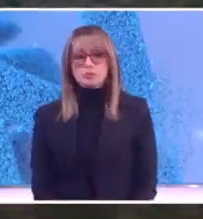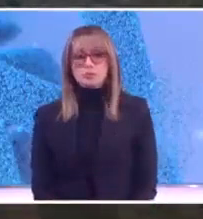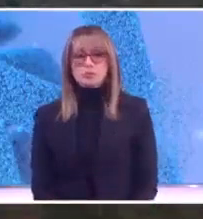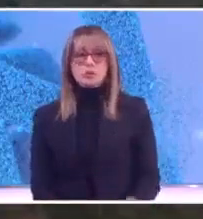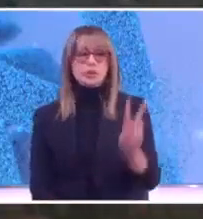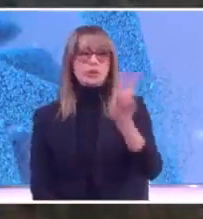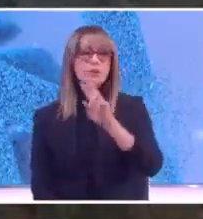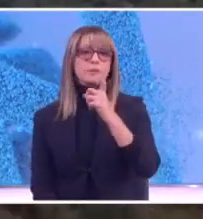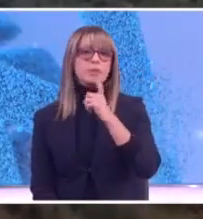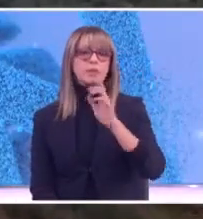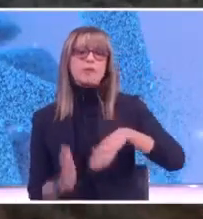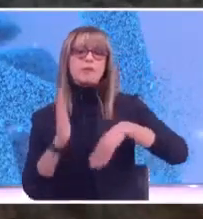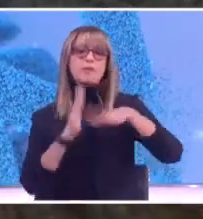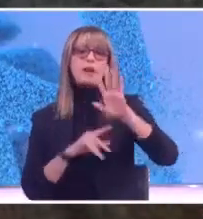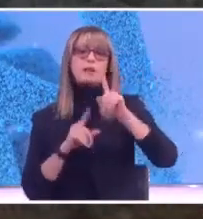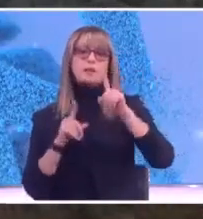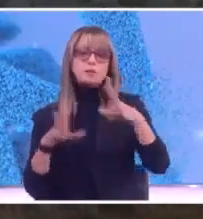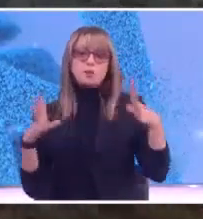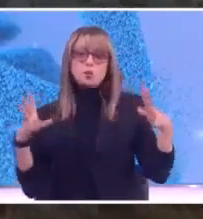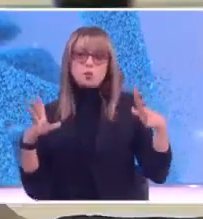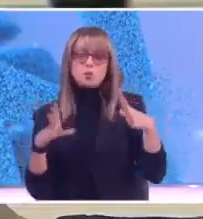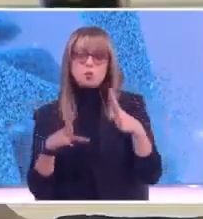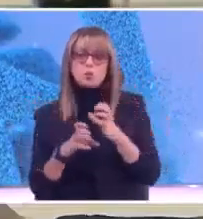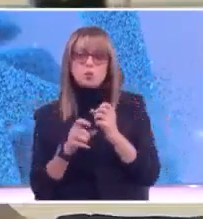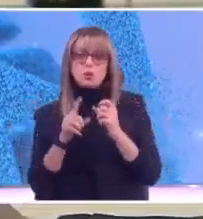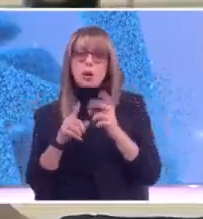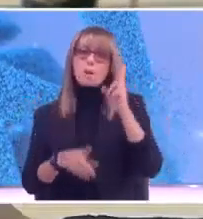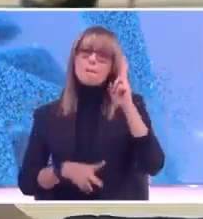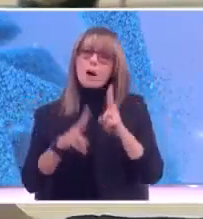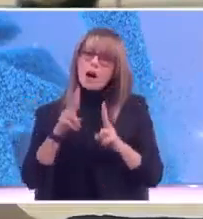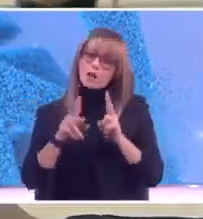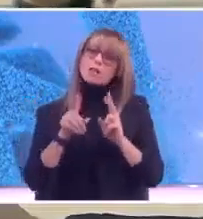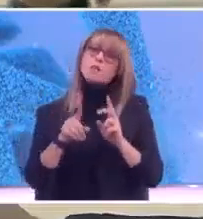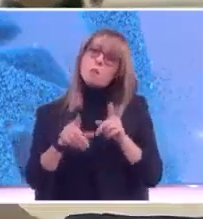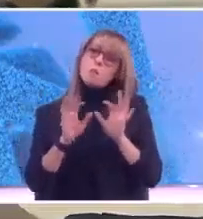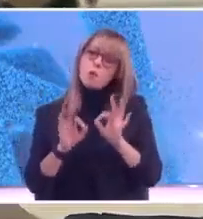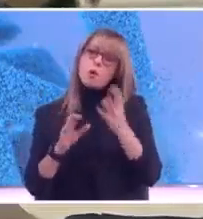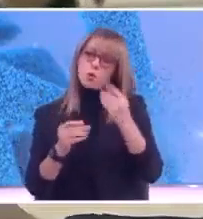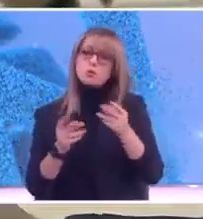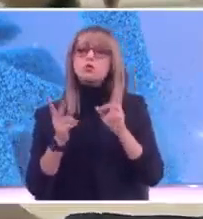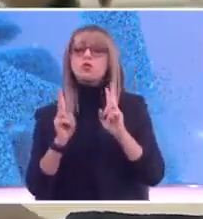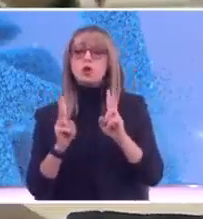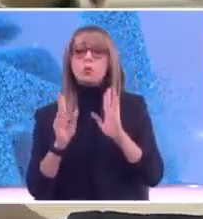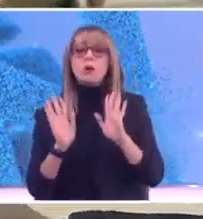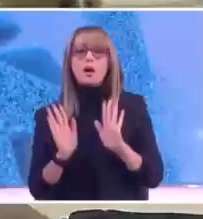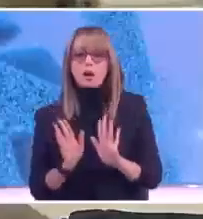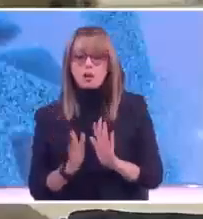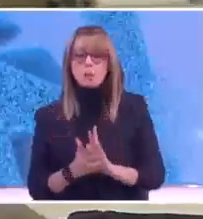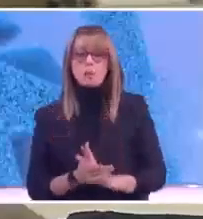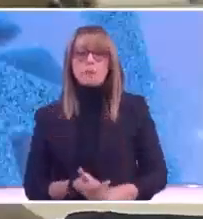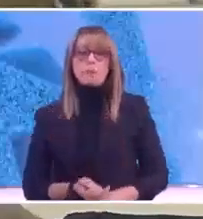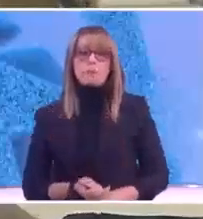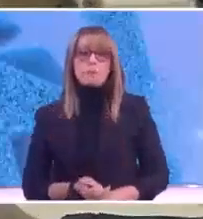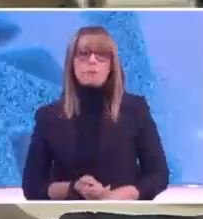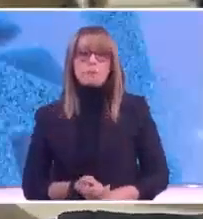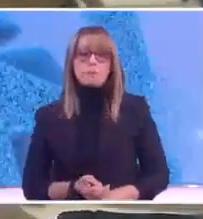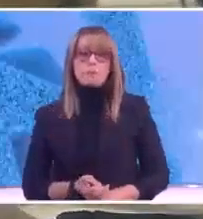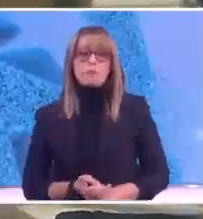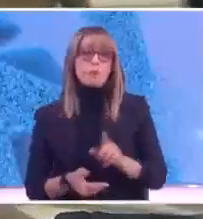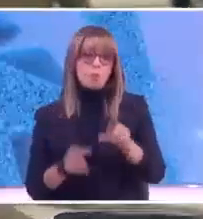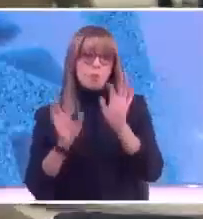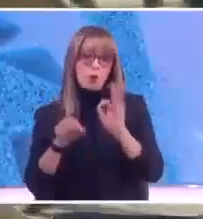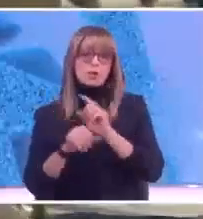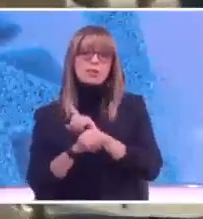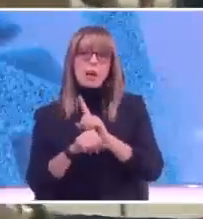20 yılı aşkın süredir bu denli kurak değildik. Bazı yıllar böyle kurak geçirebiliriz. Bu da normal bir durum. Ama böyle de